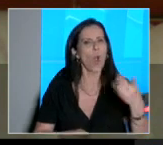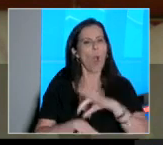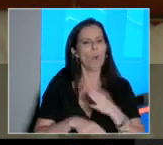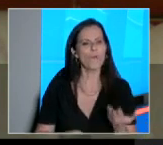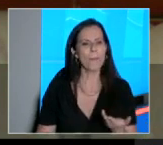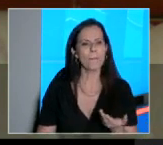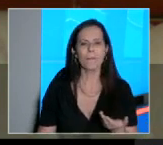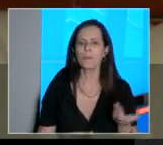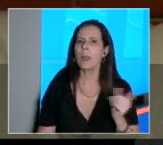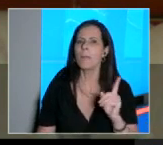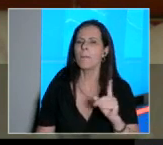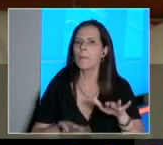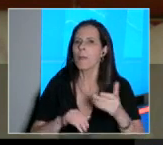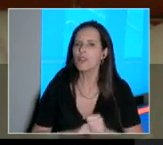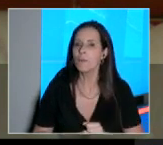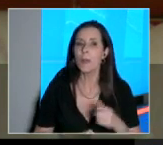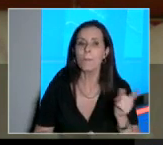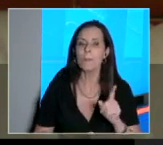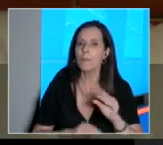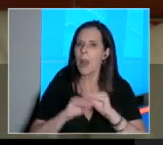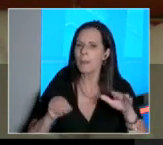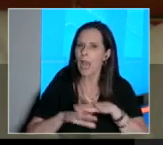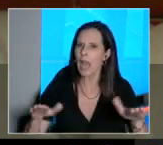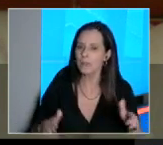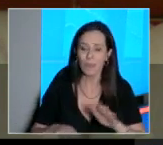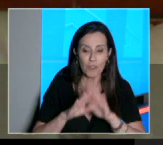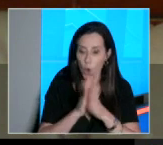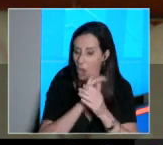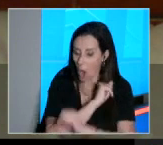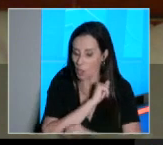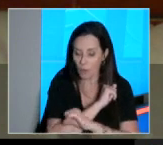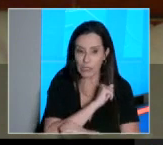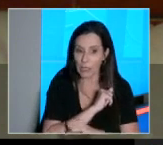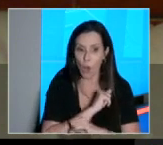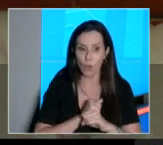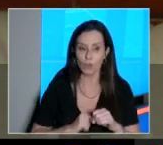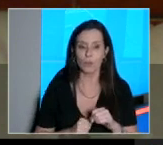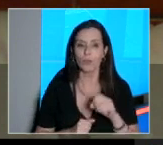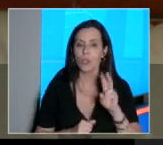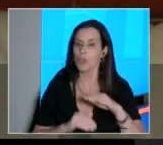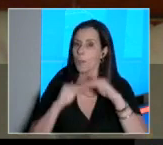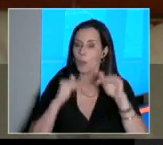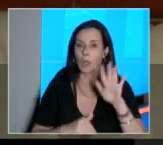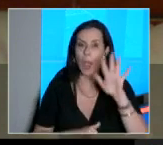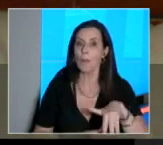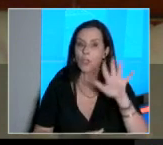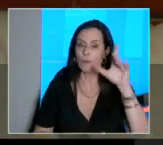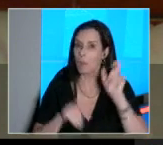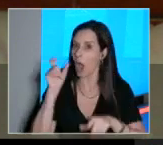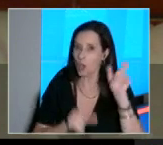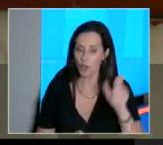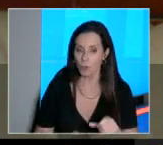הרופאים, מי יהיה בהייטק ומי יחנך את הדורות הבאים. בכל האוניברסיטאות המחקר בישראל יש פחות מ-5,000